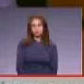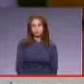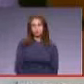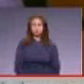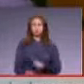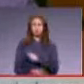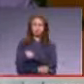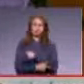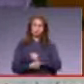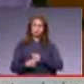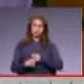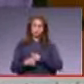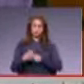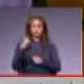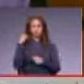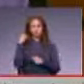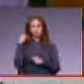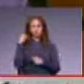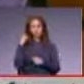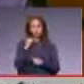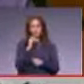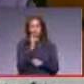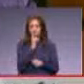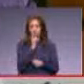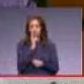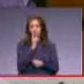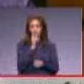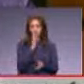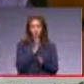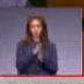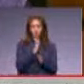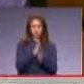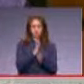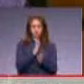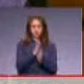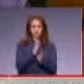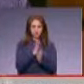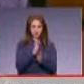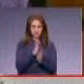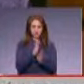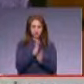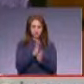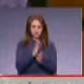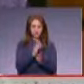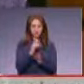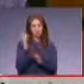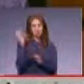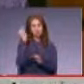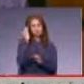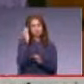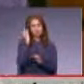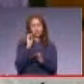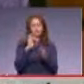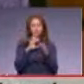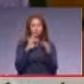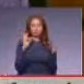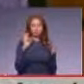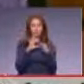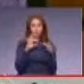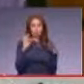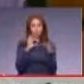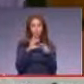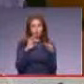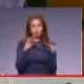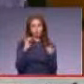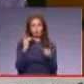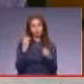الأسبوع اللي فات بدأنا حوارنا مع النجمة الكبيرة نبيلة عبيد، اتكلمت عن حياتها الإنسانية وبدايتها ونشأتها. النهاردة هنتكلم في موضوعات أخرى